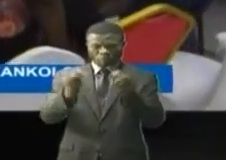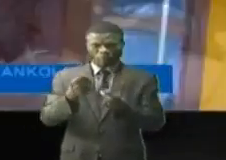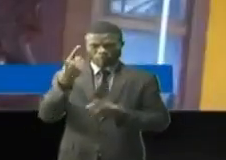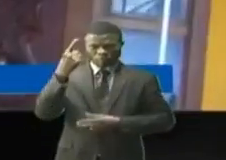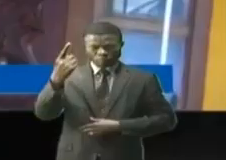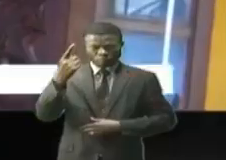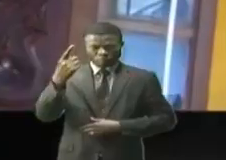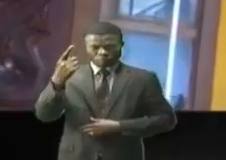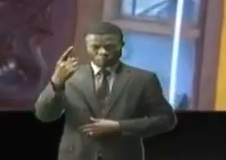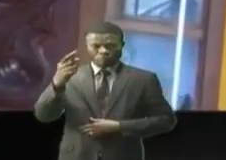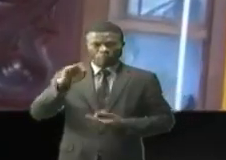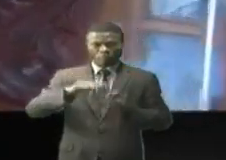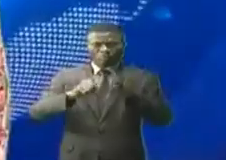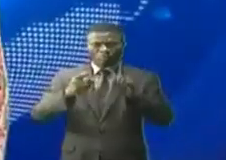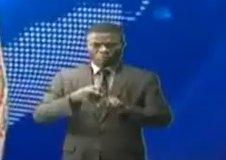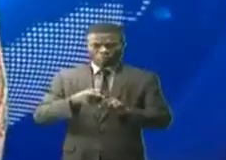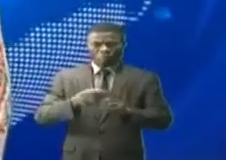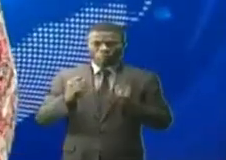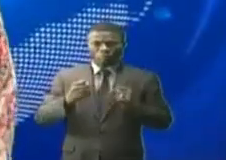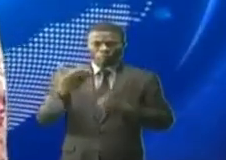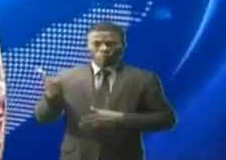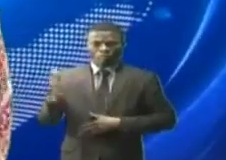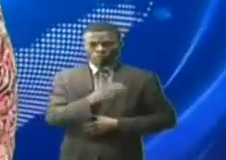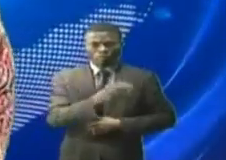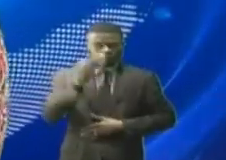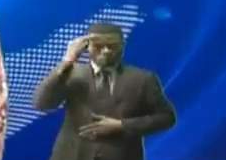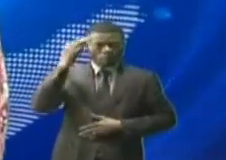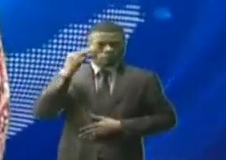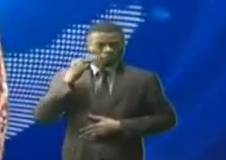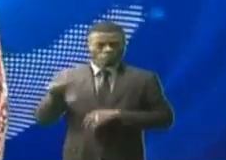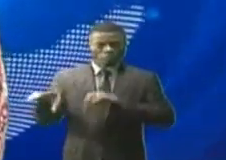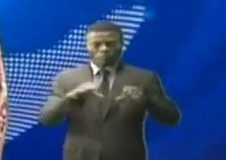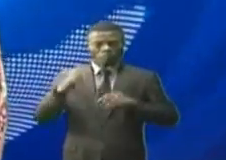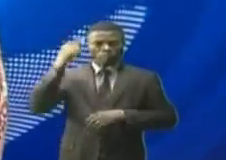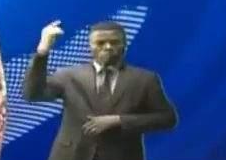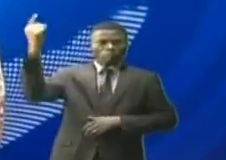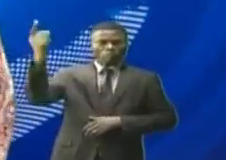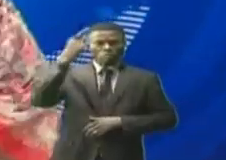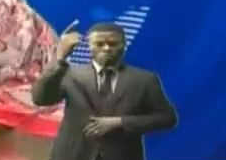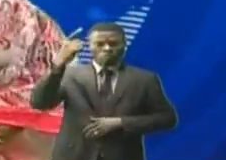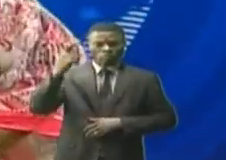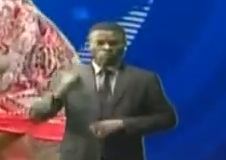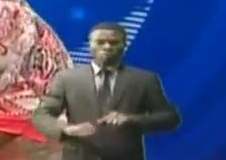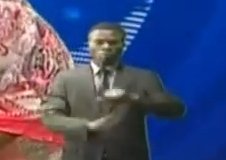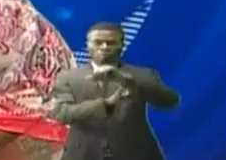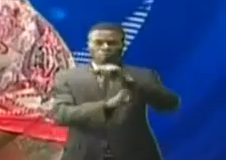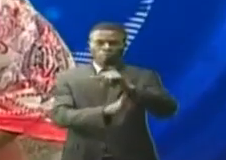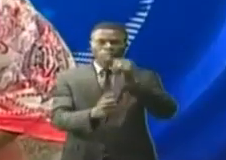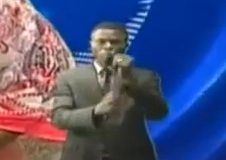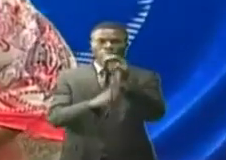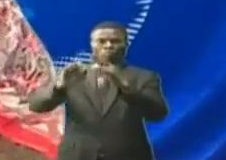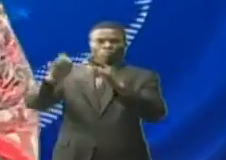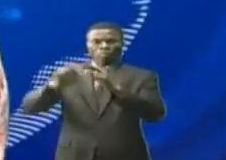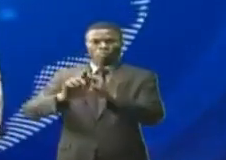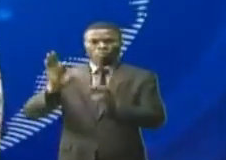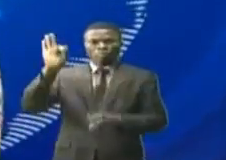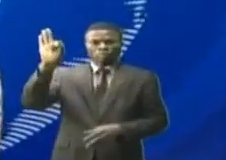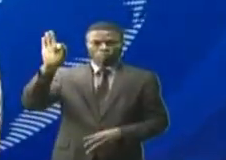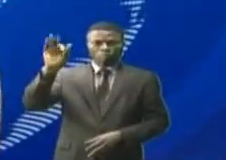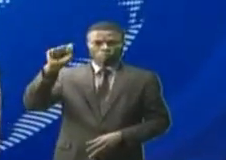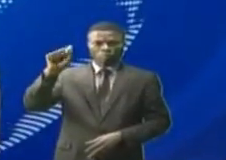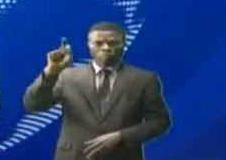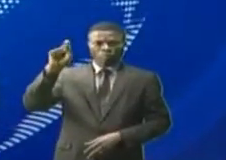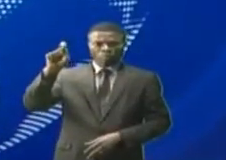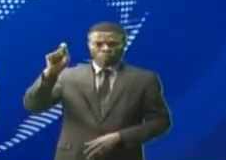minute et disciple de Kaizen. Le ministre des Actions humanitaires assiste les déplacés de Fatundu dans le territoire